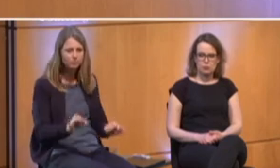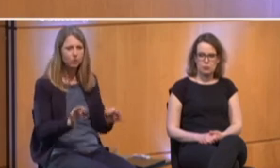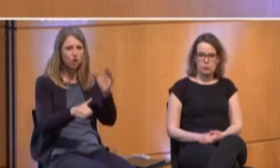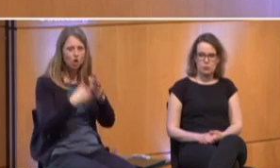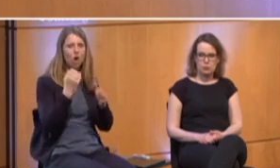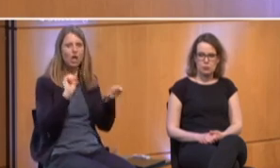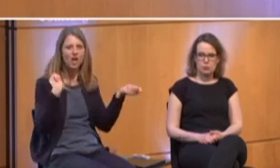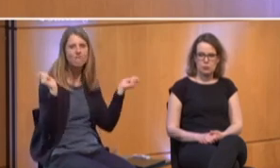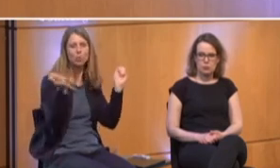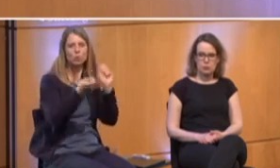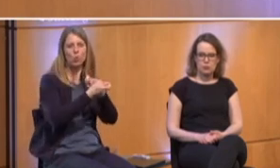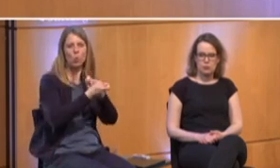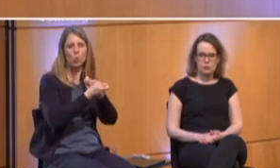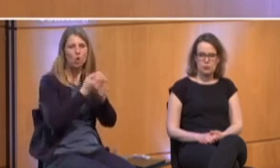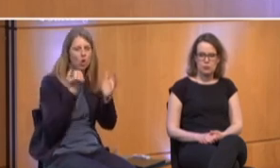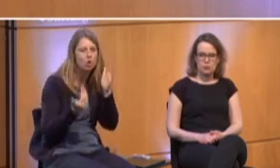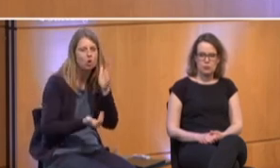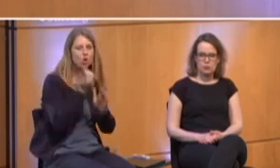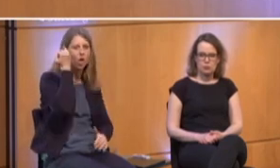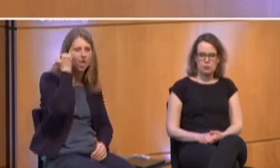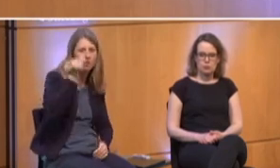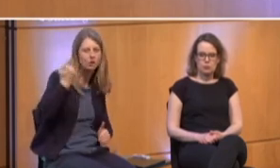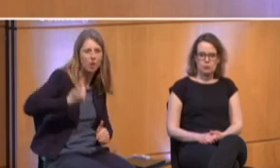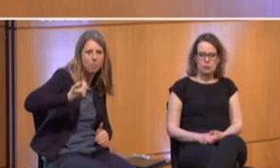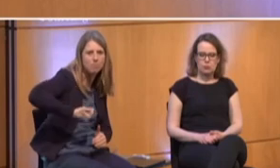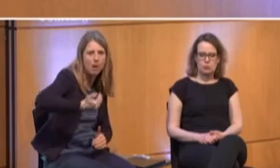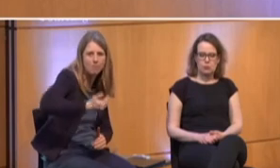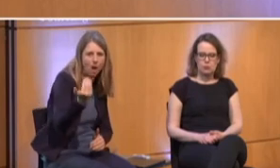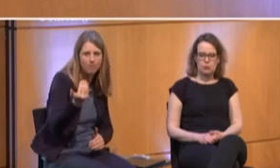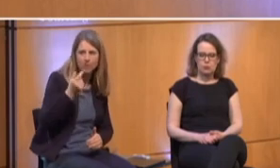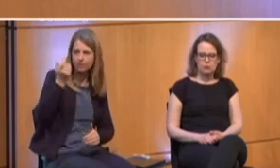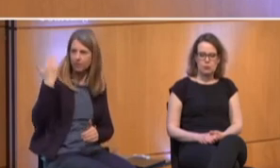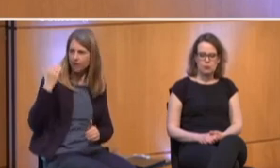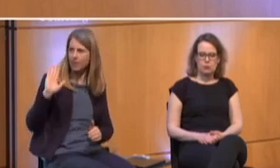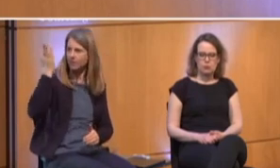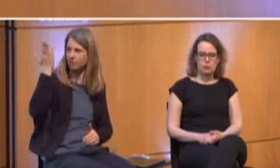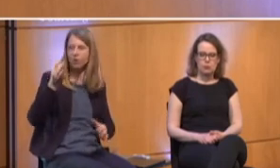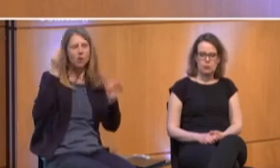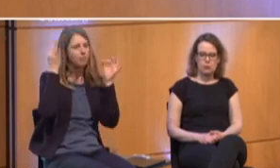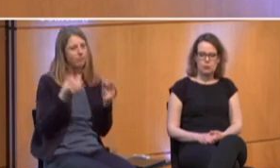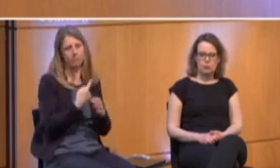neue Revolution kommt oder eine sehr schnelle Innovationsfolge, es möglicherweise nicht mehr. Das